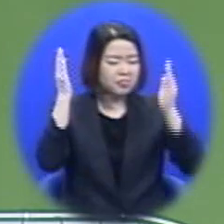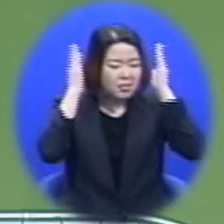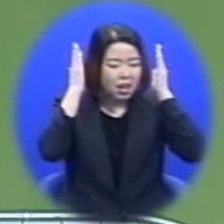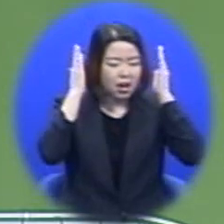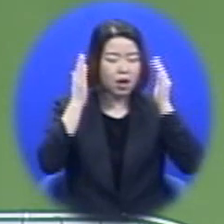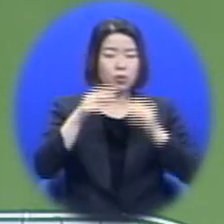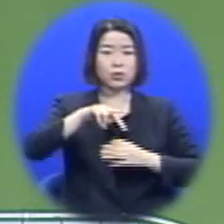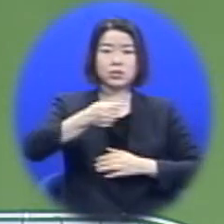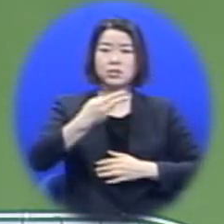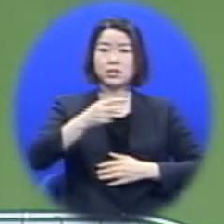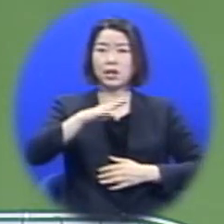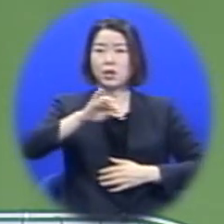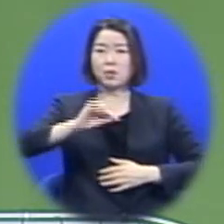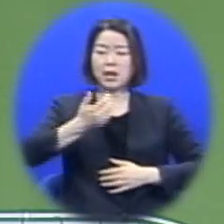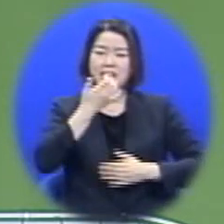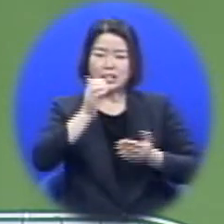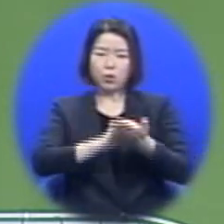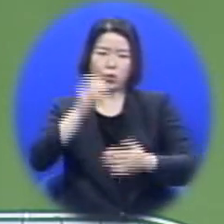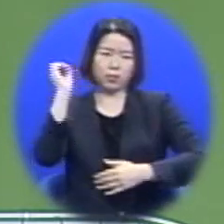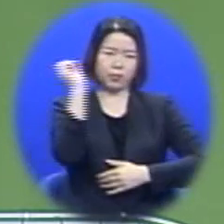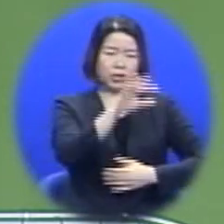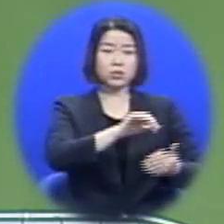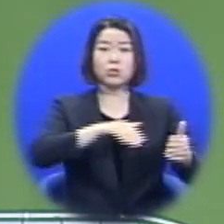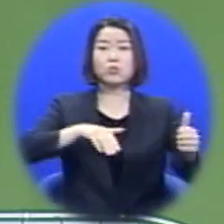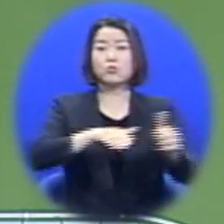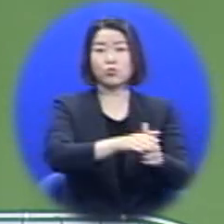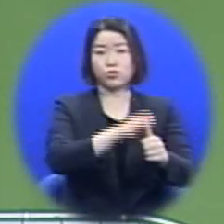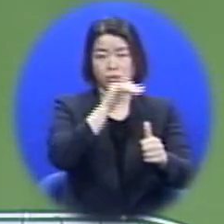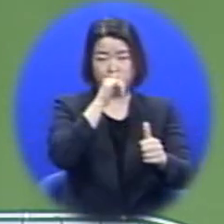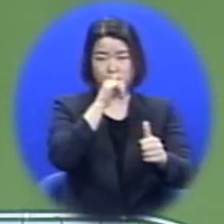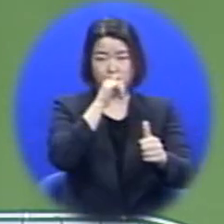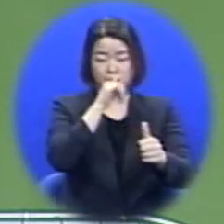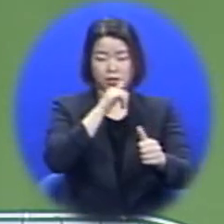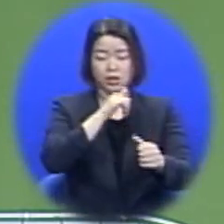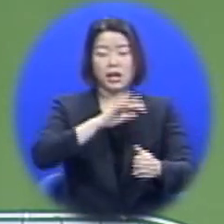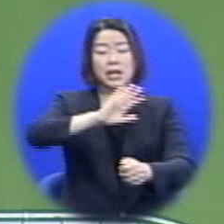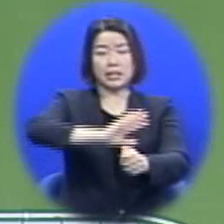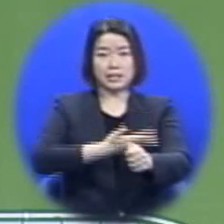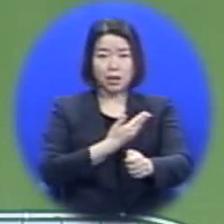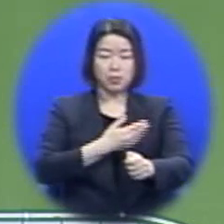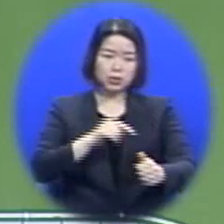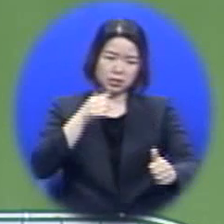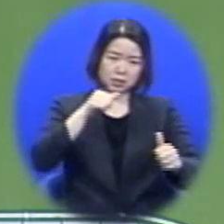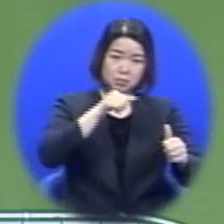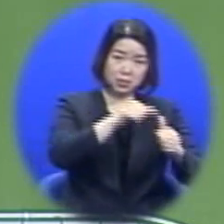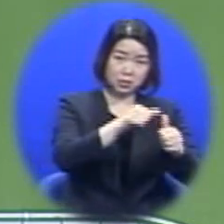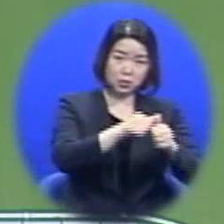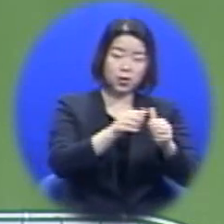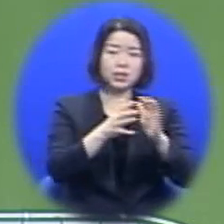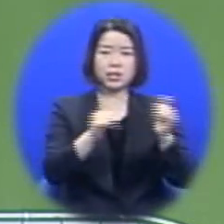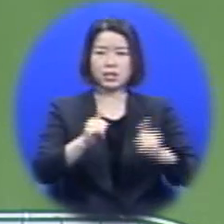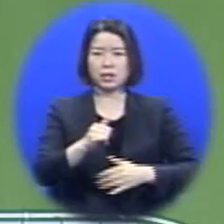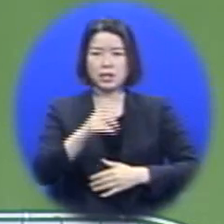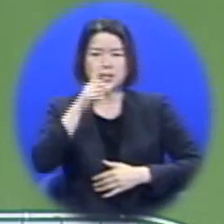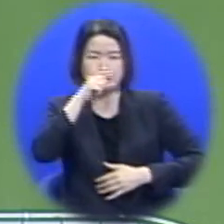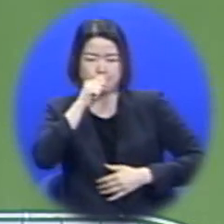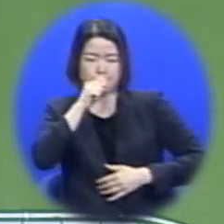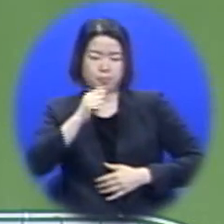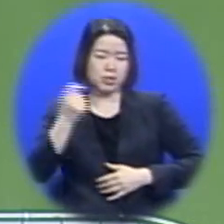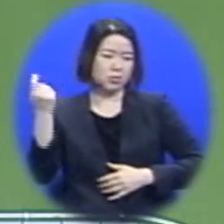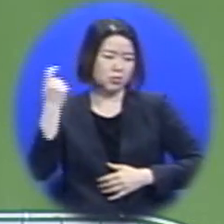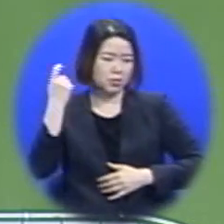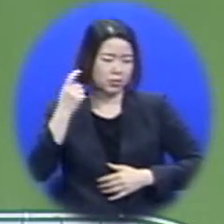스데반에게 돌을 던져서 죽였습니다. 잘못을 지적하는 사람을 어떤 때는 이렇게 입을 막고 죽이고 싶은